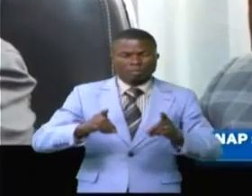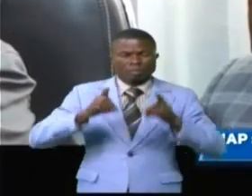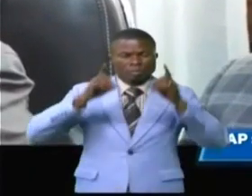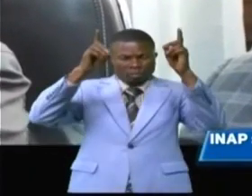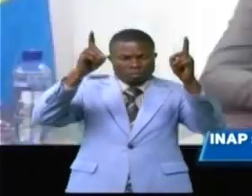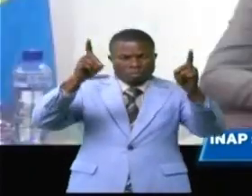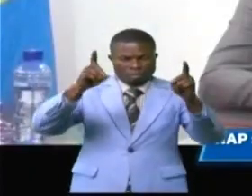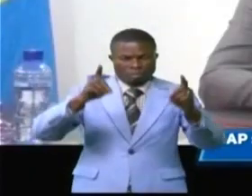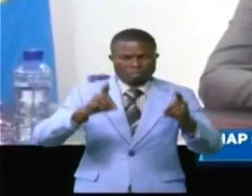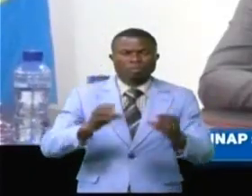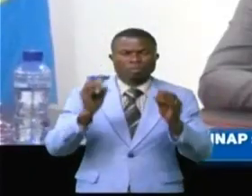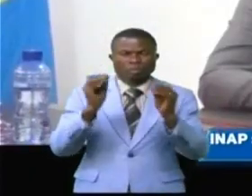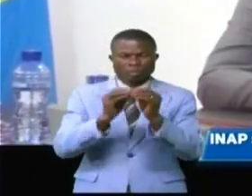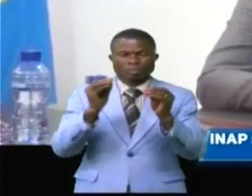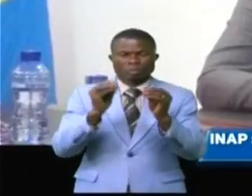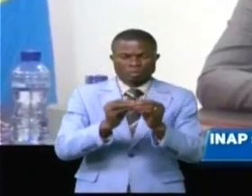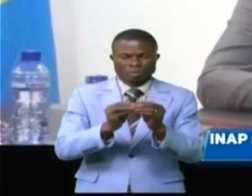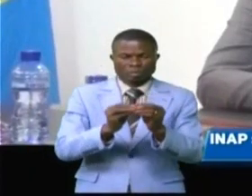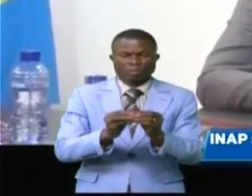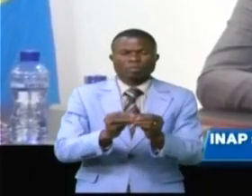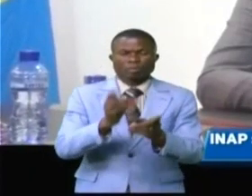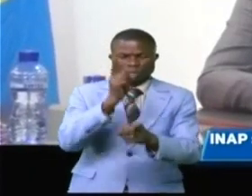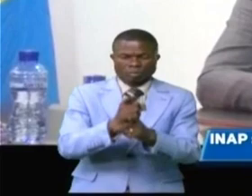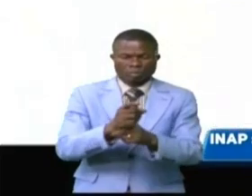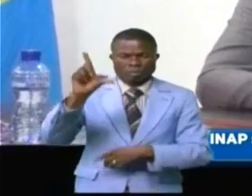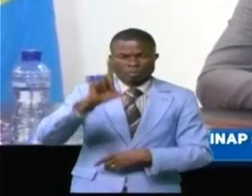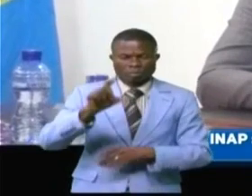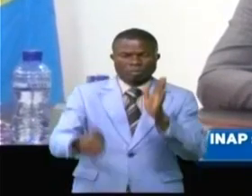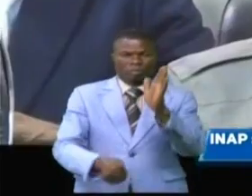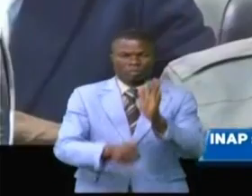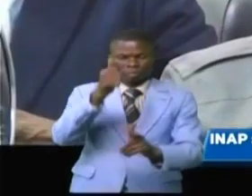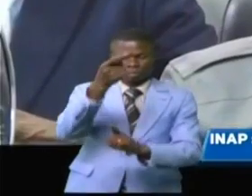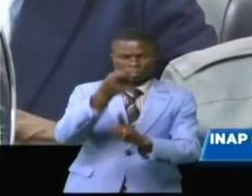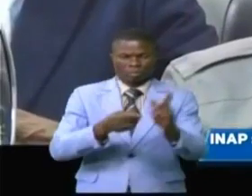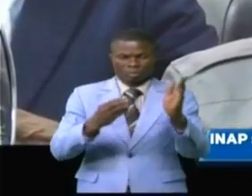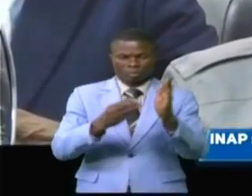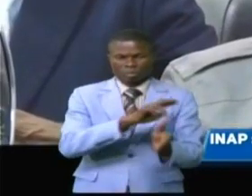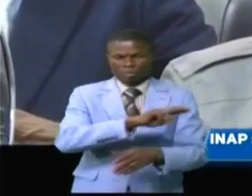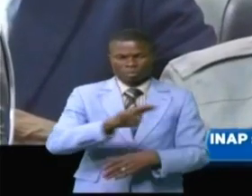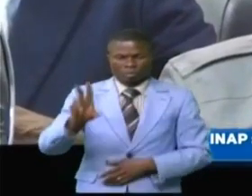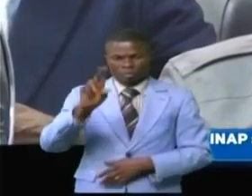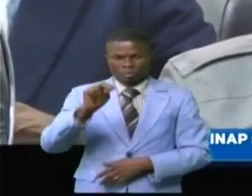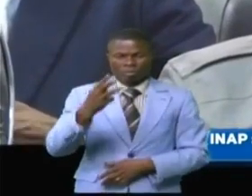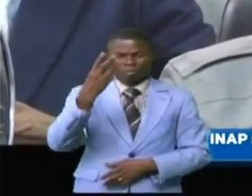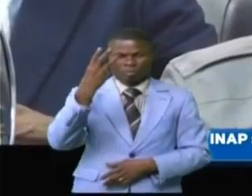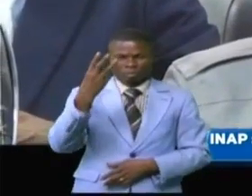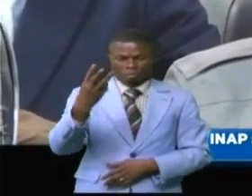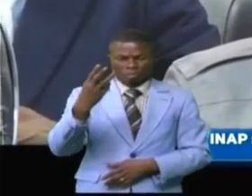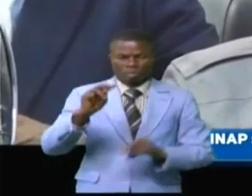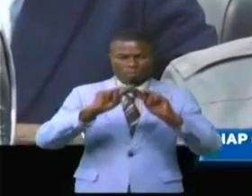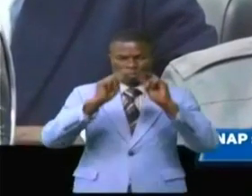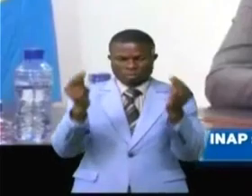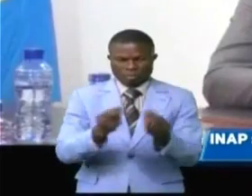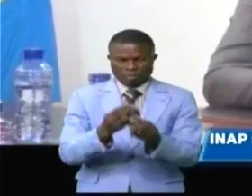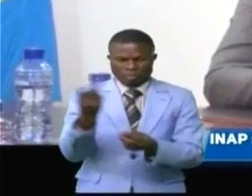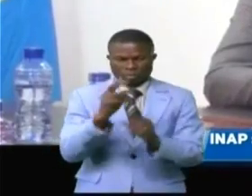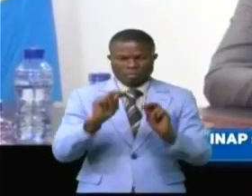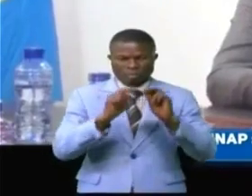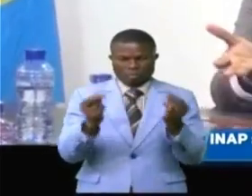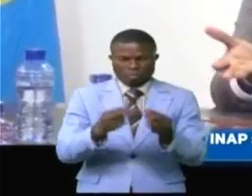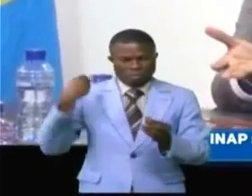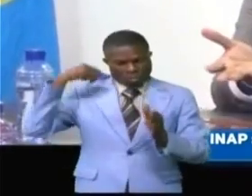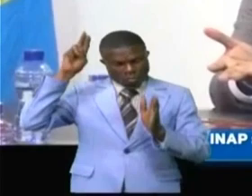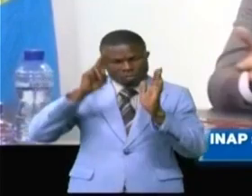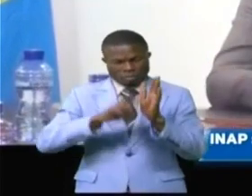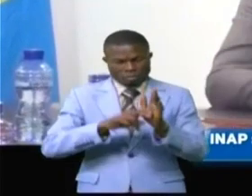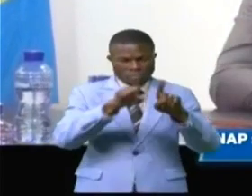la convocation ce lundi 11 septembre 2023 de la commission paritaire gouvernement